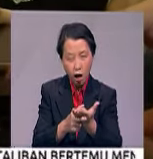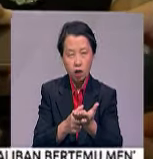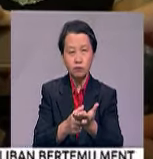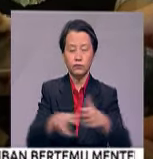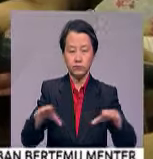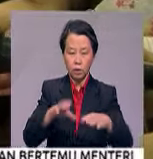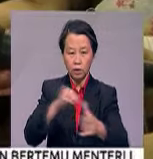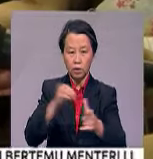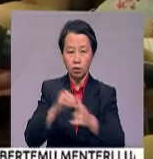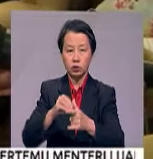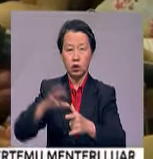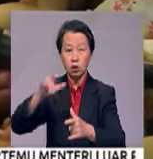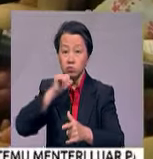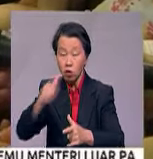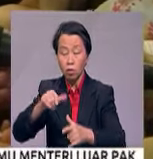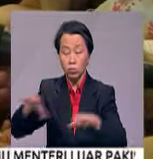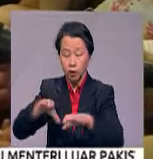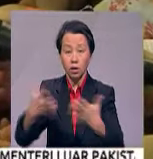susah lah.